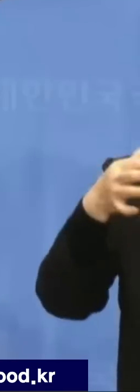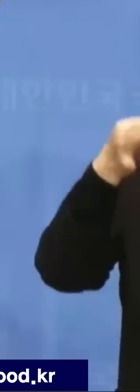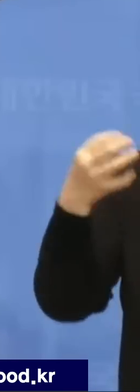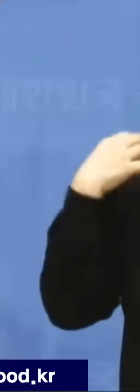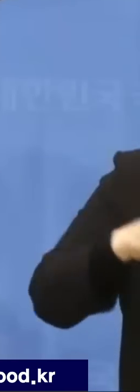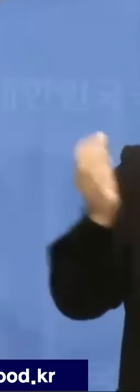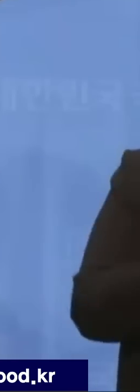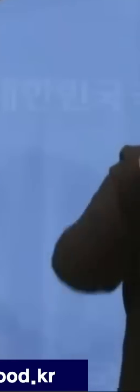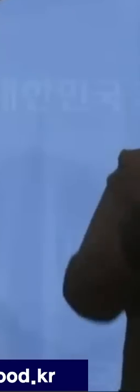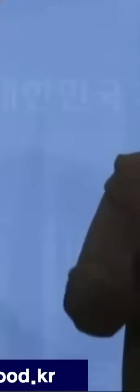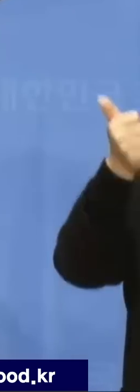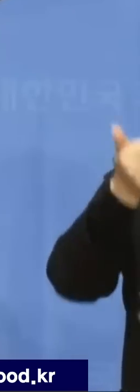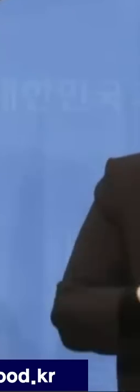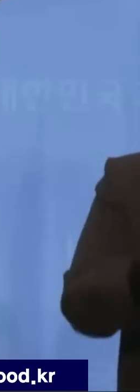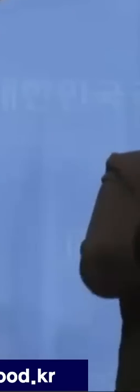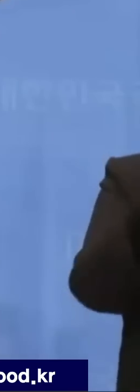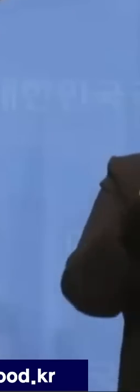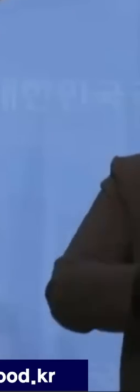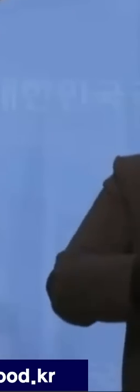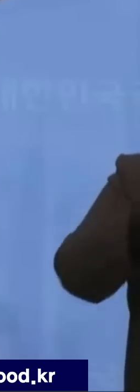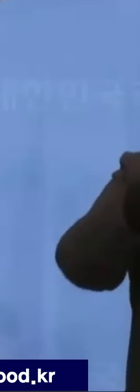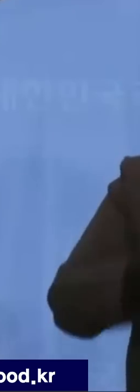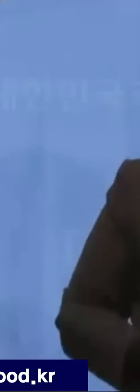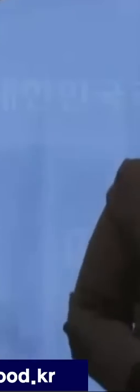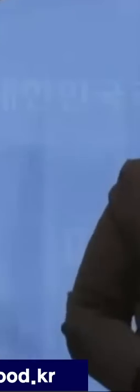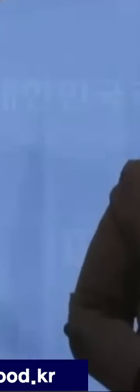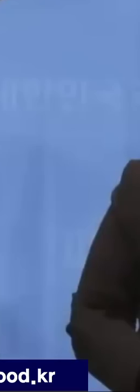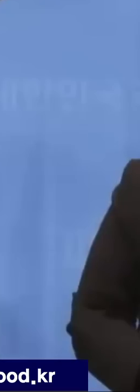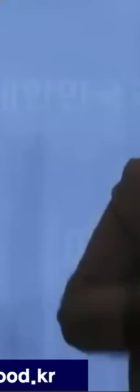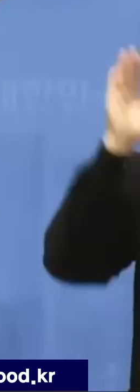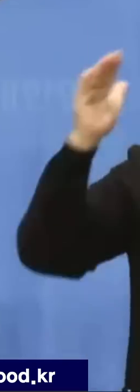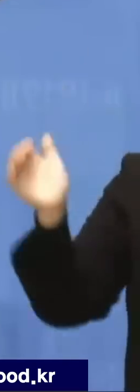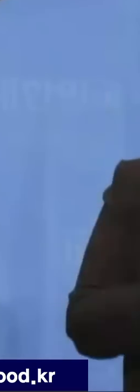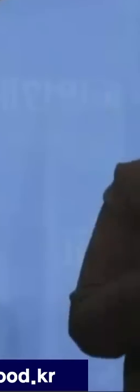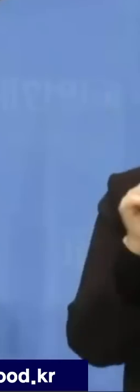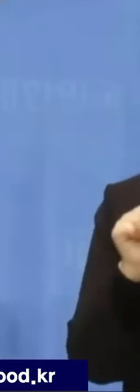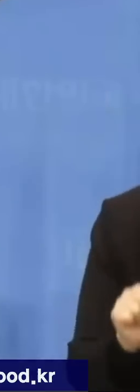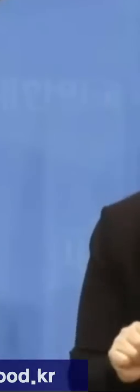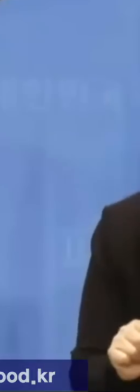국민재산 되찾기 운동본부 감사합니다. 이상입니다.